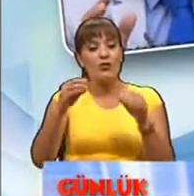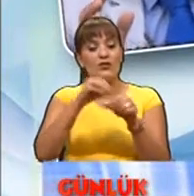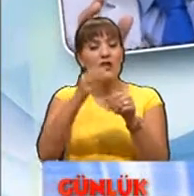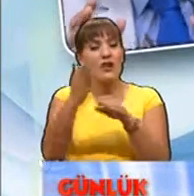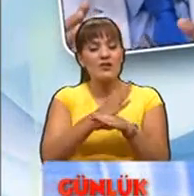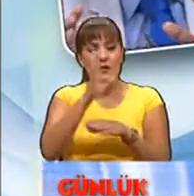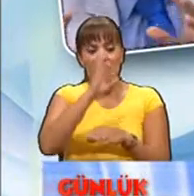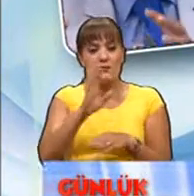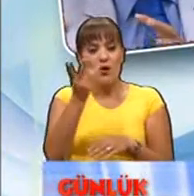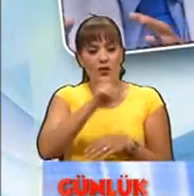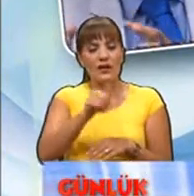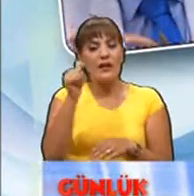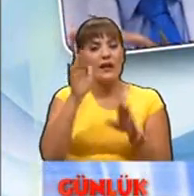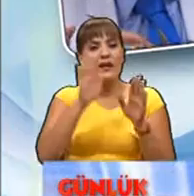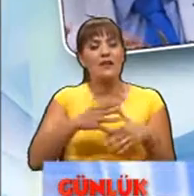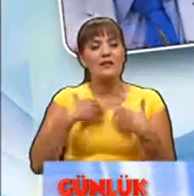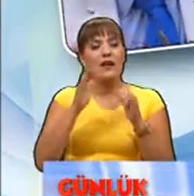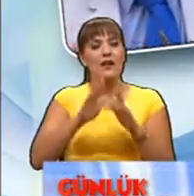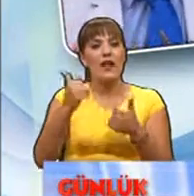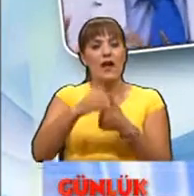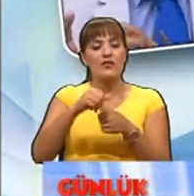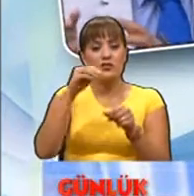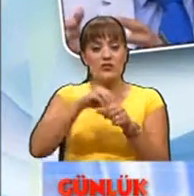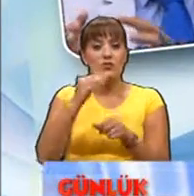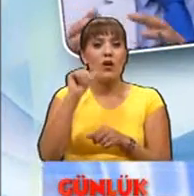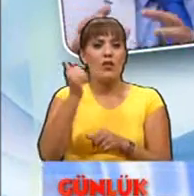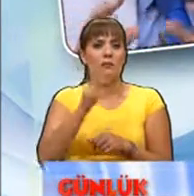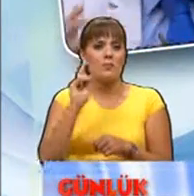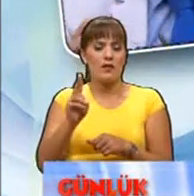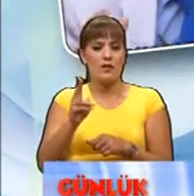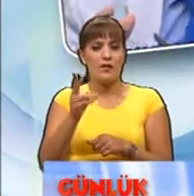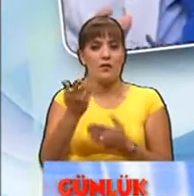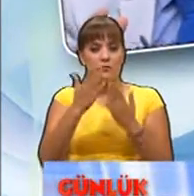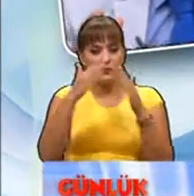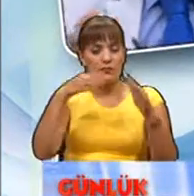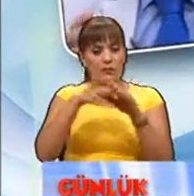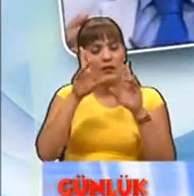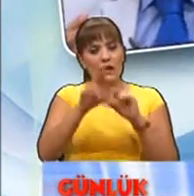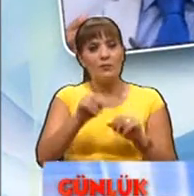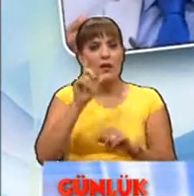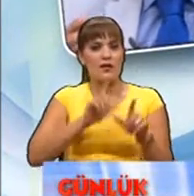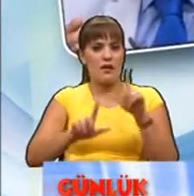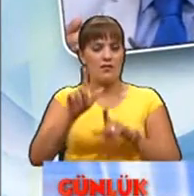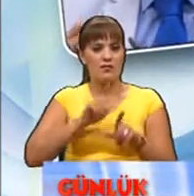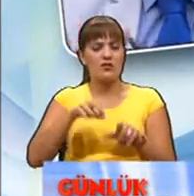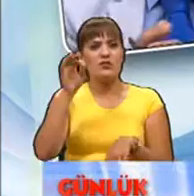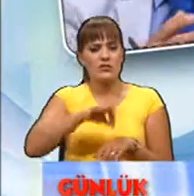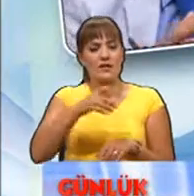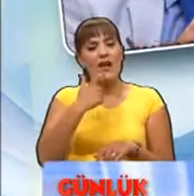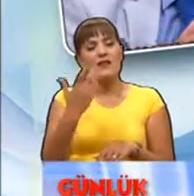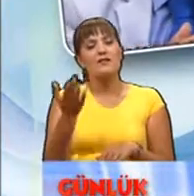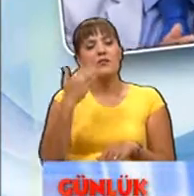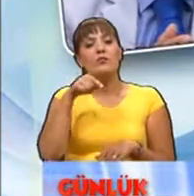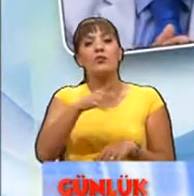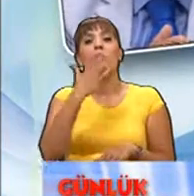eşyası bir kimse öldüğünde geride kalan sağ kalan eşin için çok önemli. Barınma ihtiyacı. Şimdi